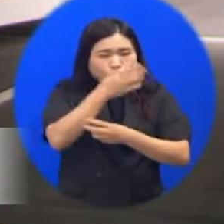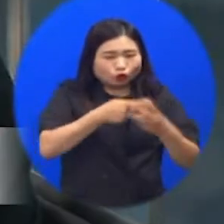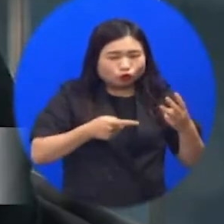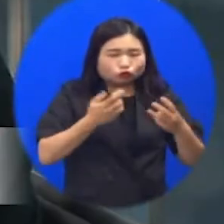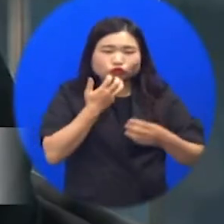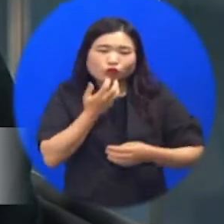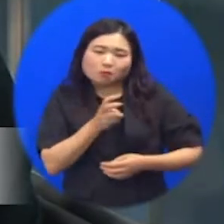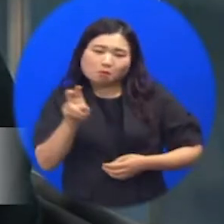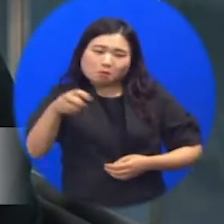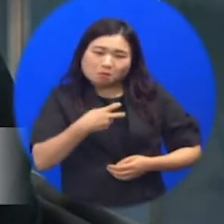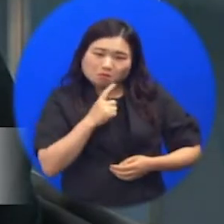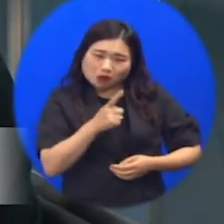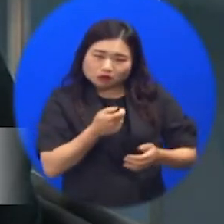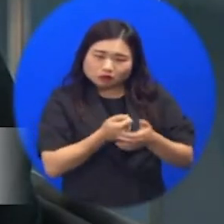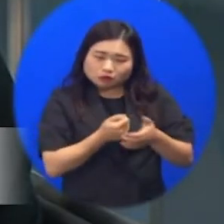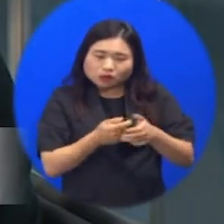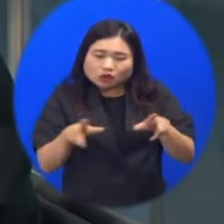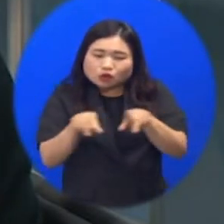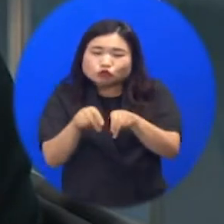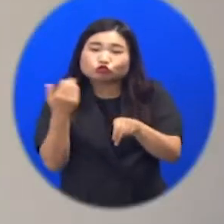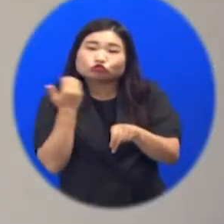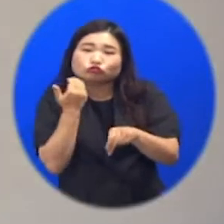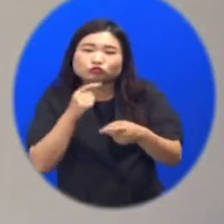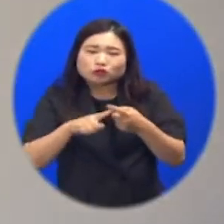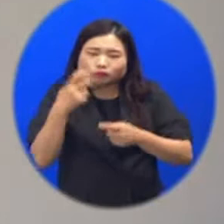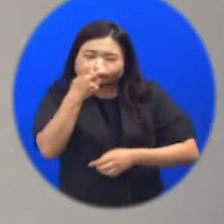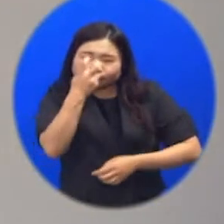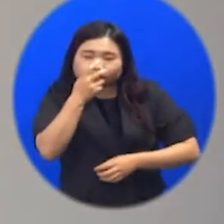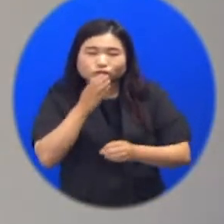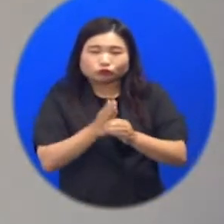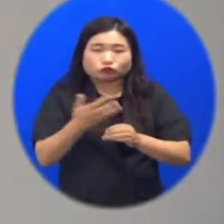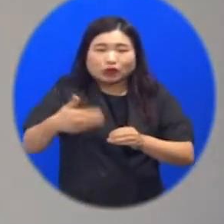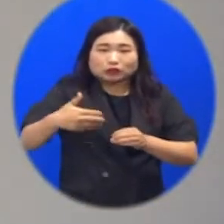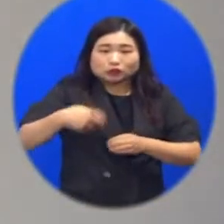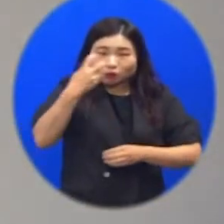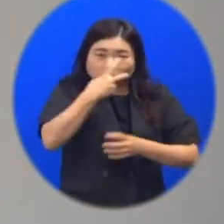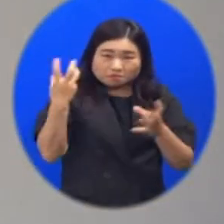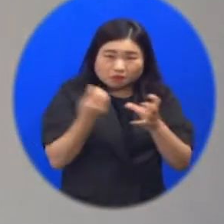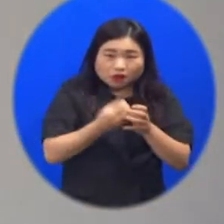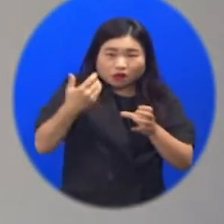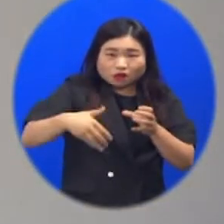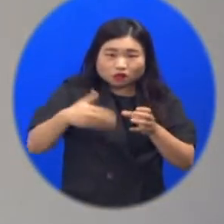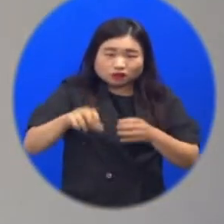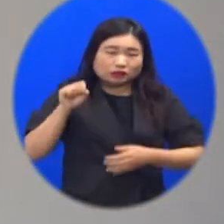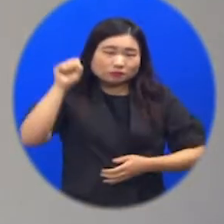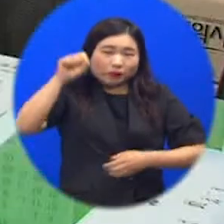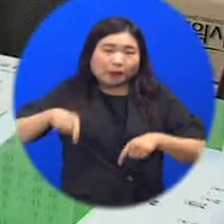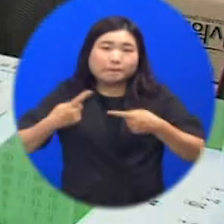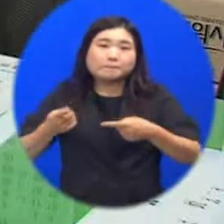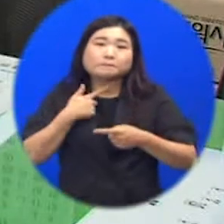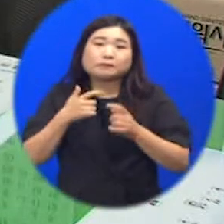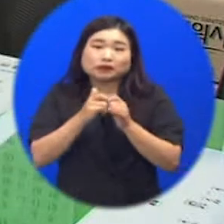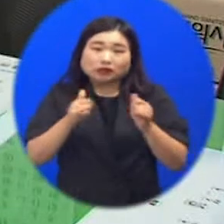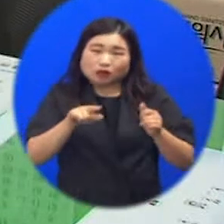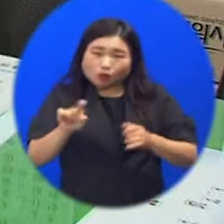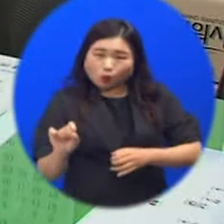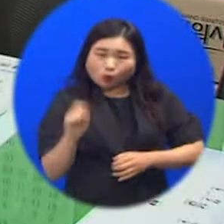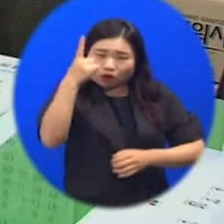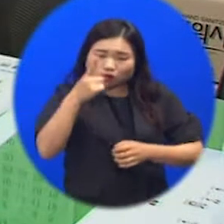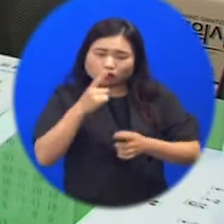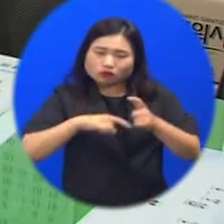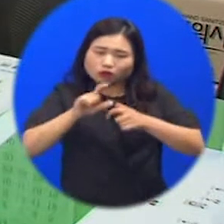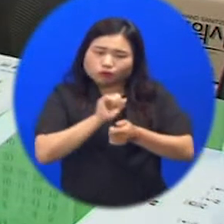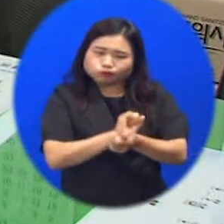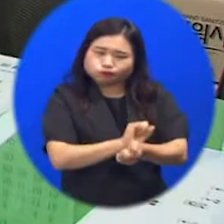오갔다면서 접촉자 파악에 주력하고 있습니다. 아직 진단검사를 받지 않은 광화문 집회 참석자에 의한 감염 확산